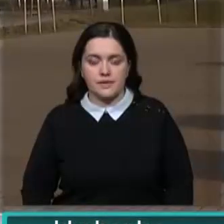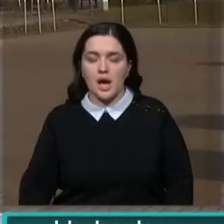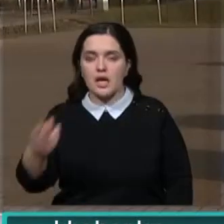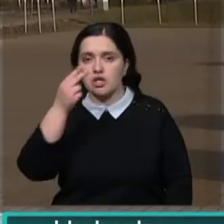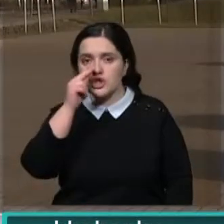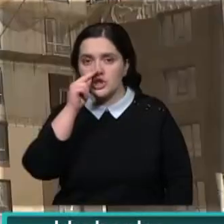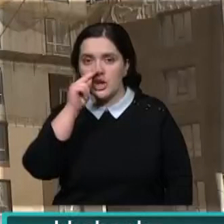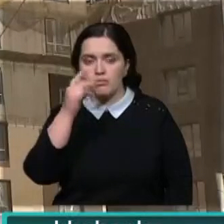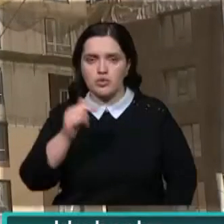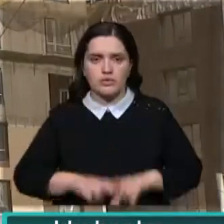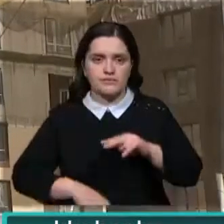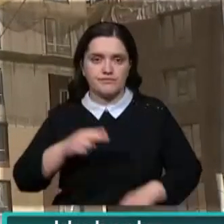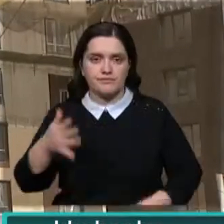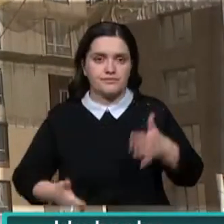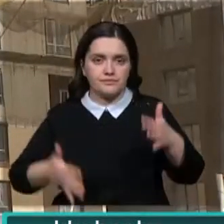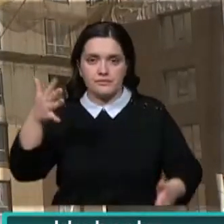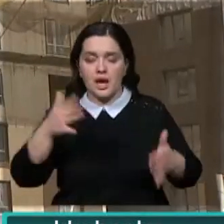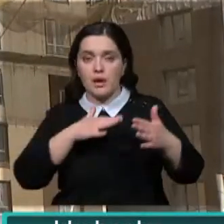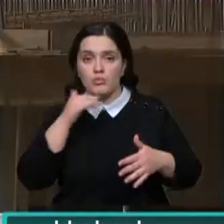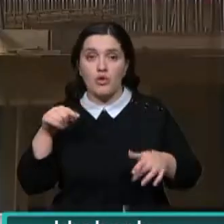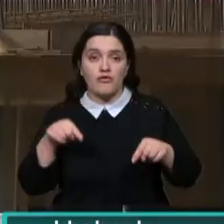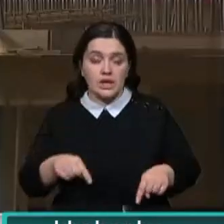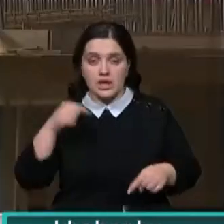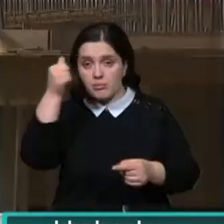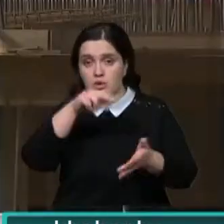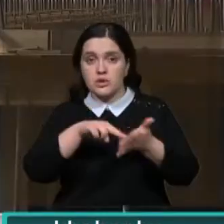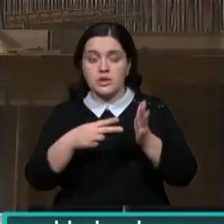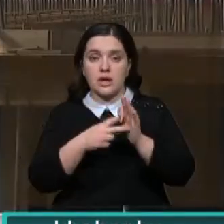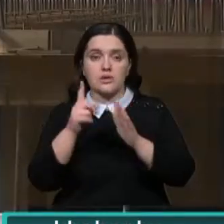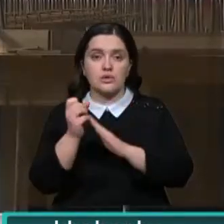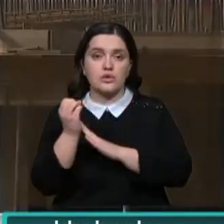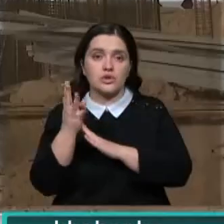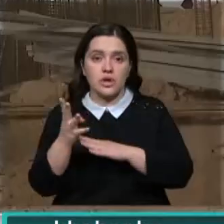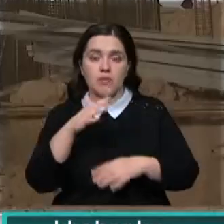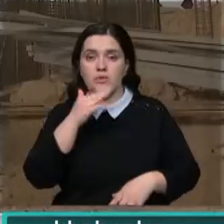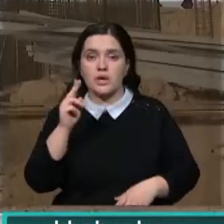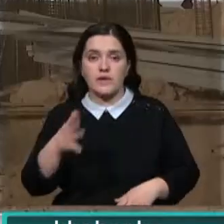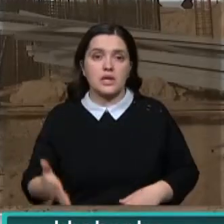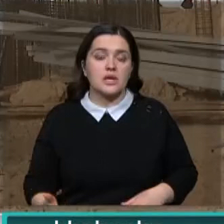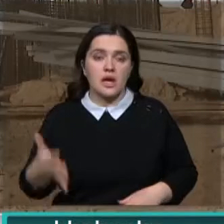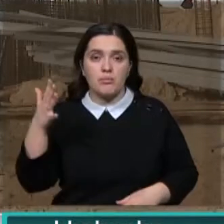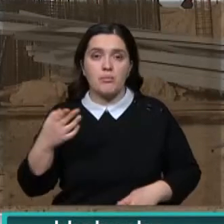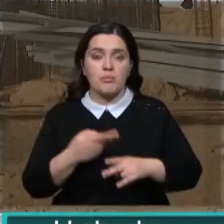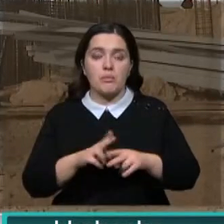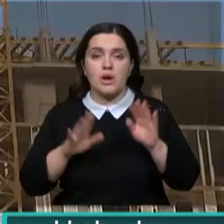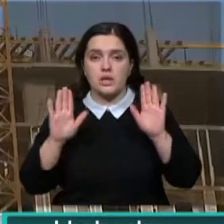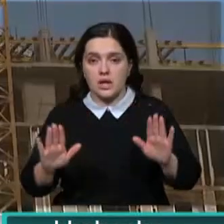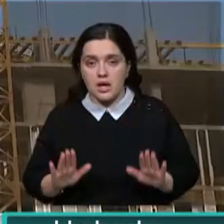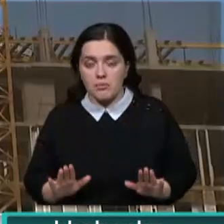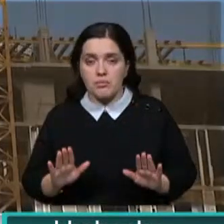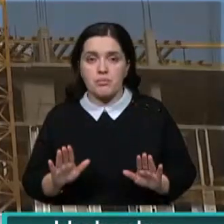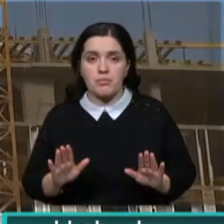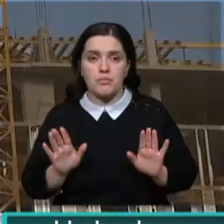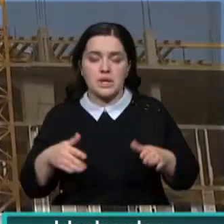Шымкент переживает строительный бум. Только в этом году запланирован ввод 114 многоквартирных домов. На ярмарке недвижимости предложения